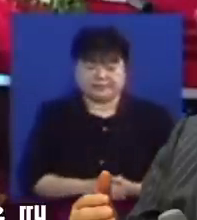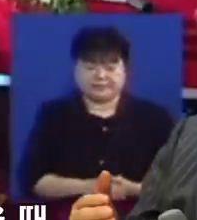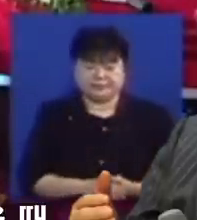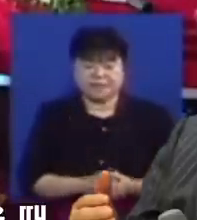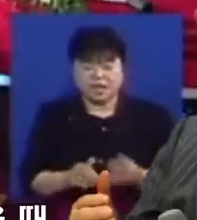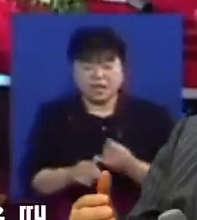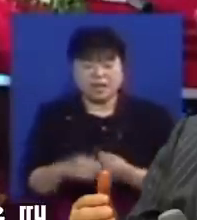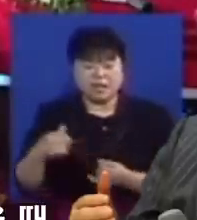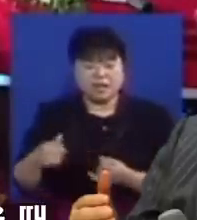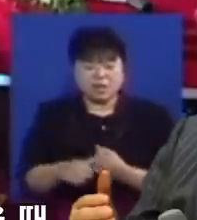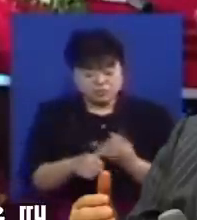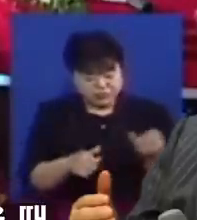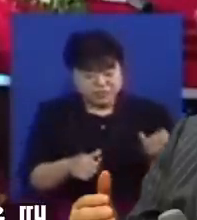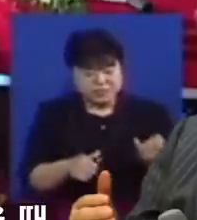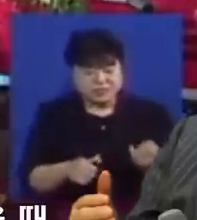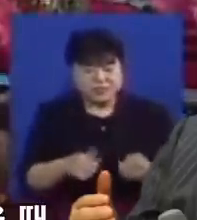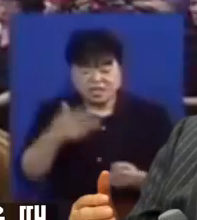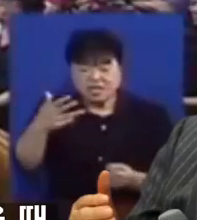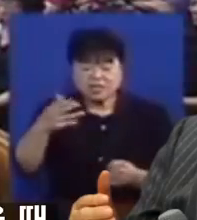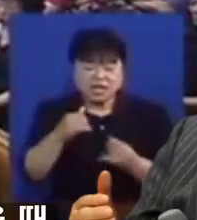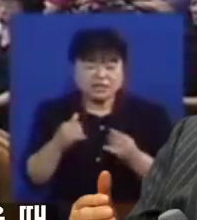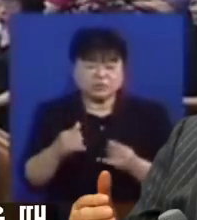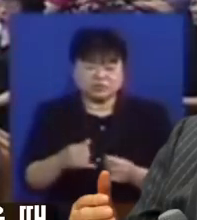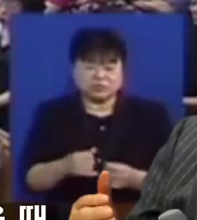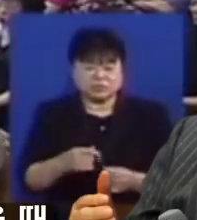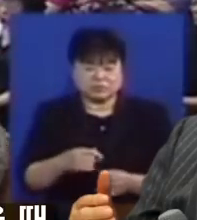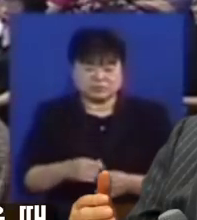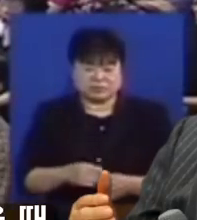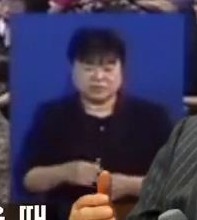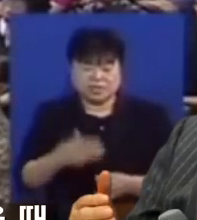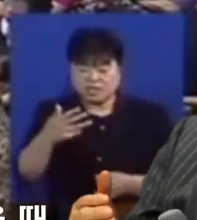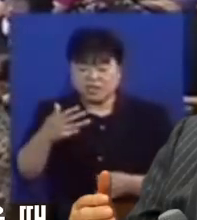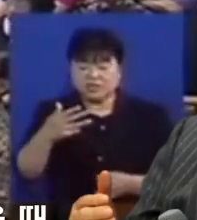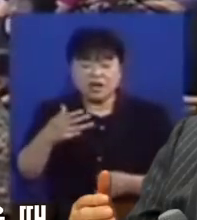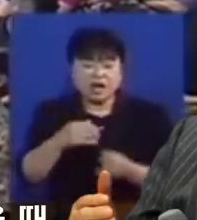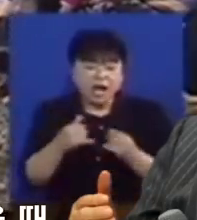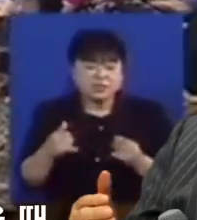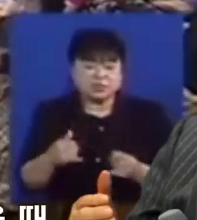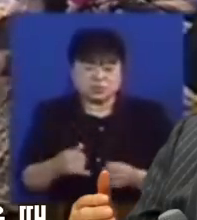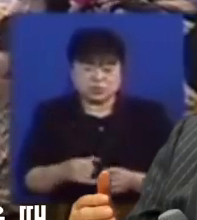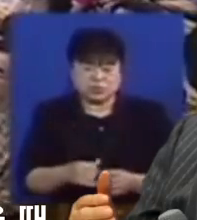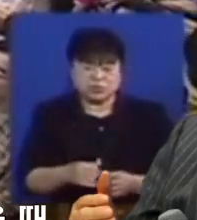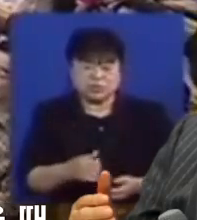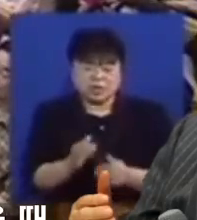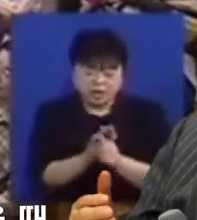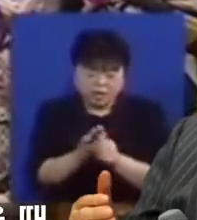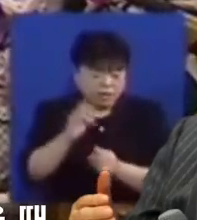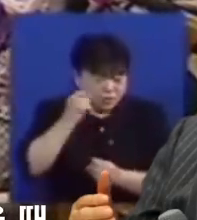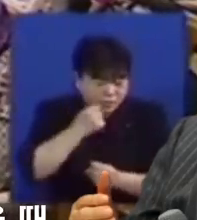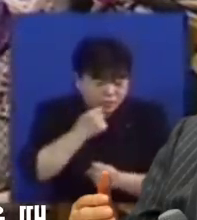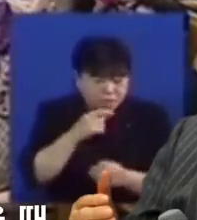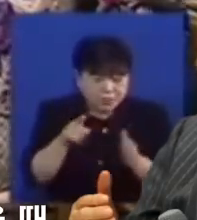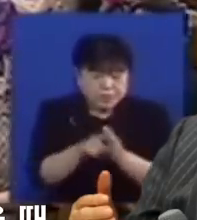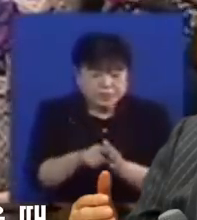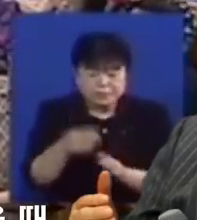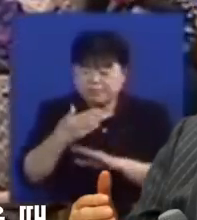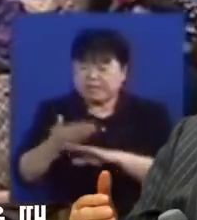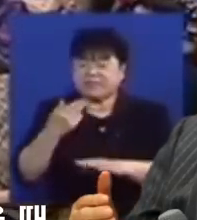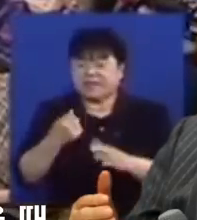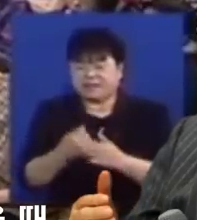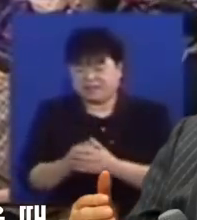씨는 8명이나 되는 식구를 봉양하는 것도 쉽지 않은데 신앙생활에 대한 핍박으로 인해 더욱 고통스럽고 견디기